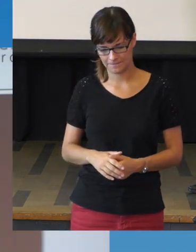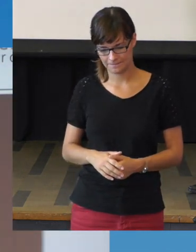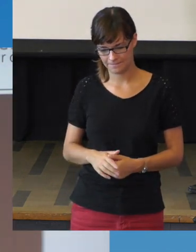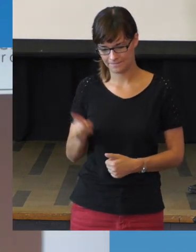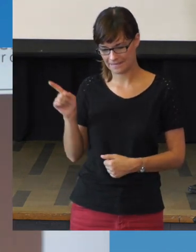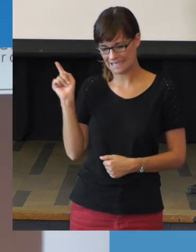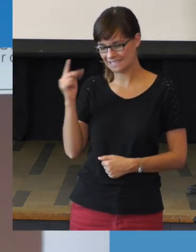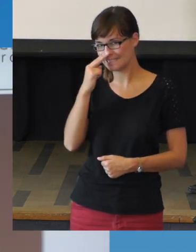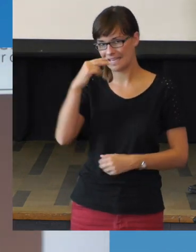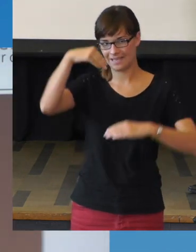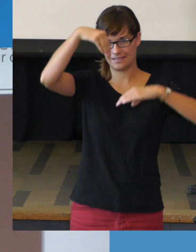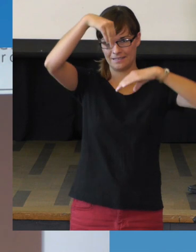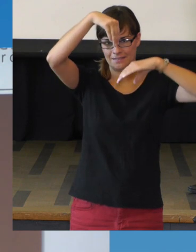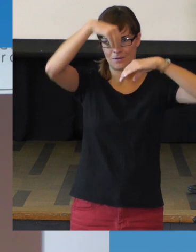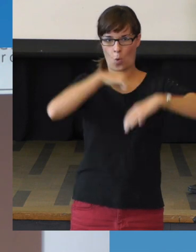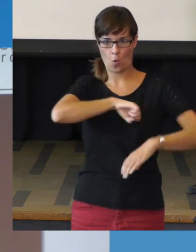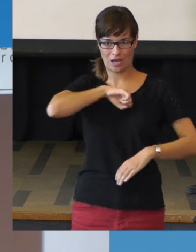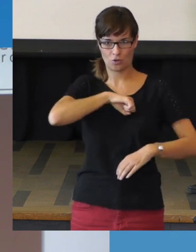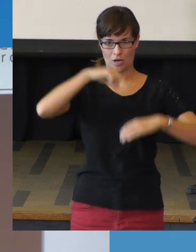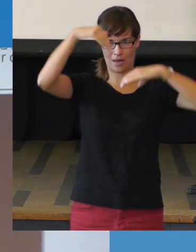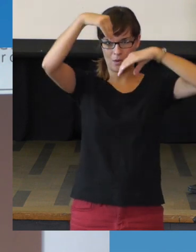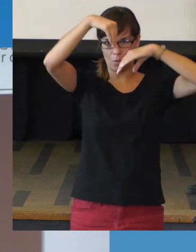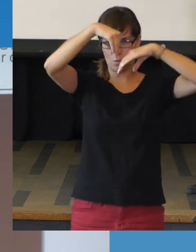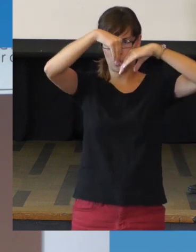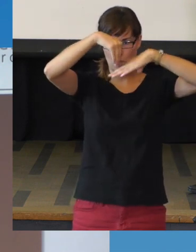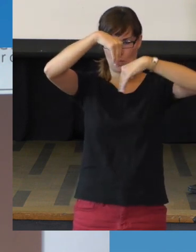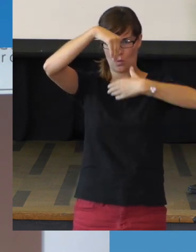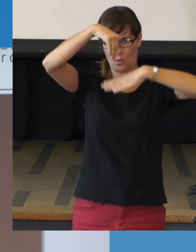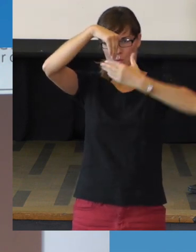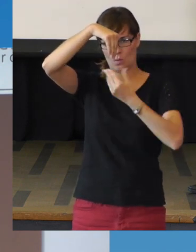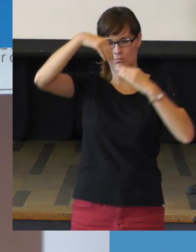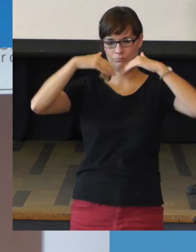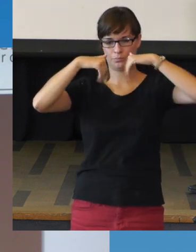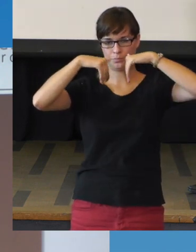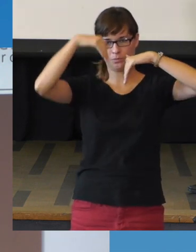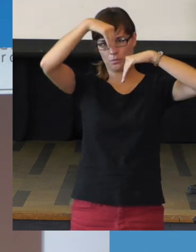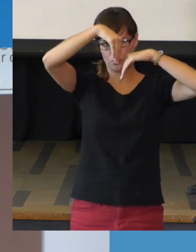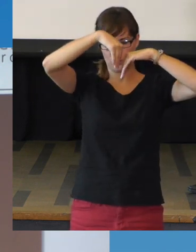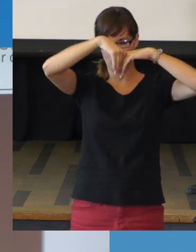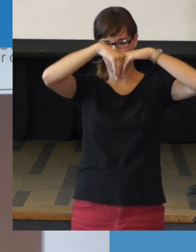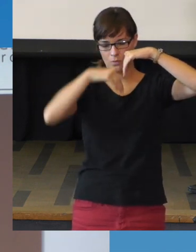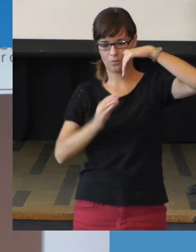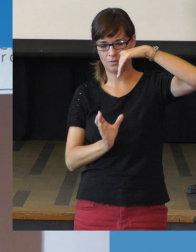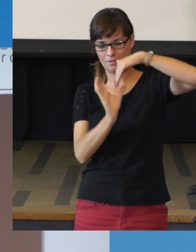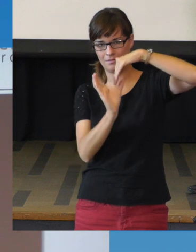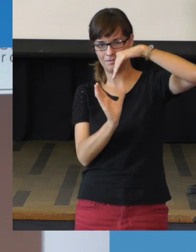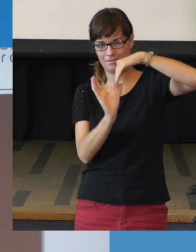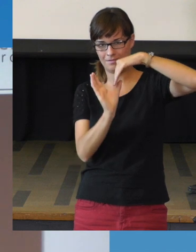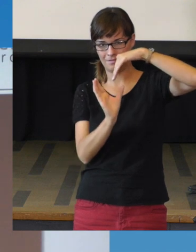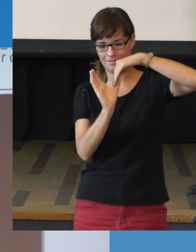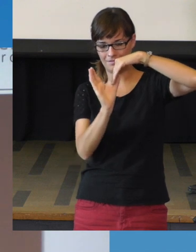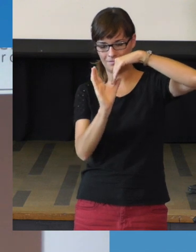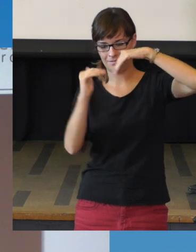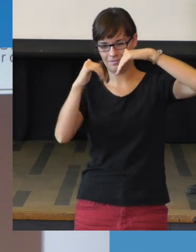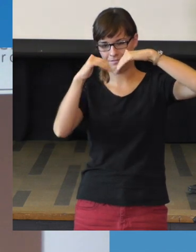Hier ist so eine Situation, wie man das dann im Ultraschall sieht während der Prozedur selber. Hier sehen Sie die Klappe, die hier und hier die beiden Segel